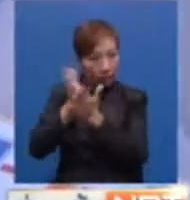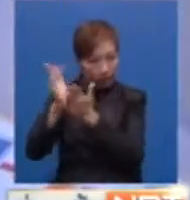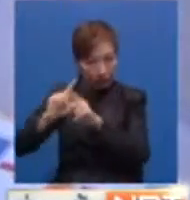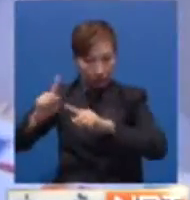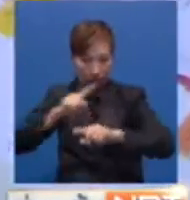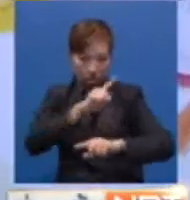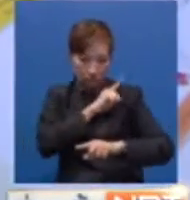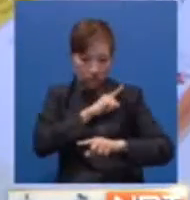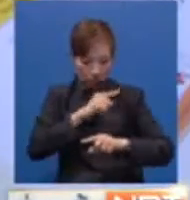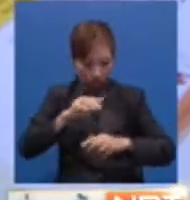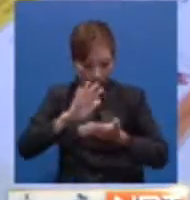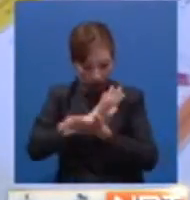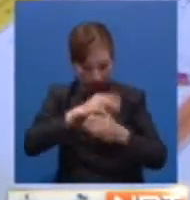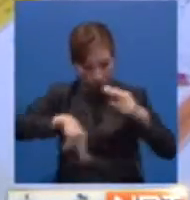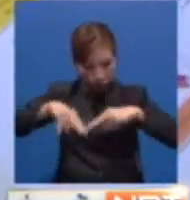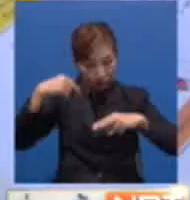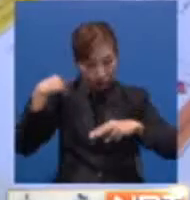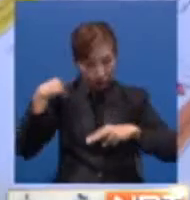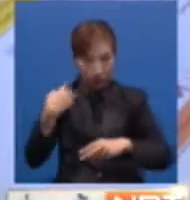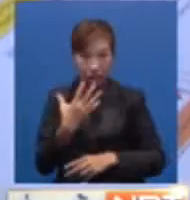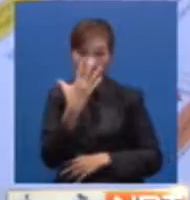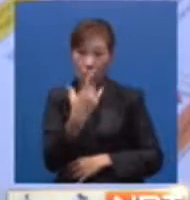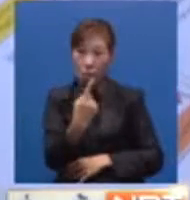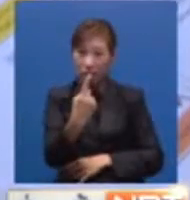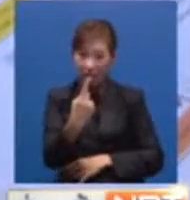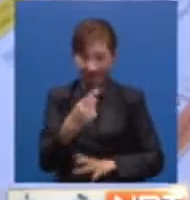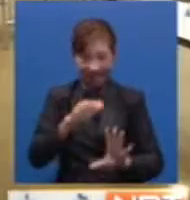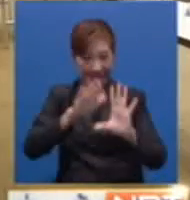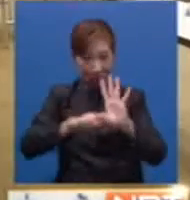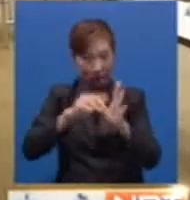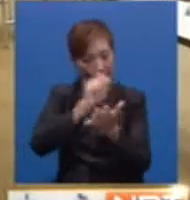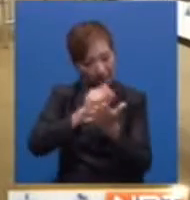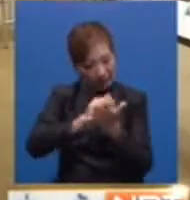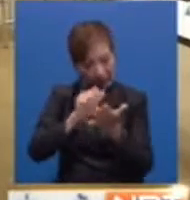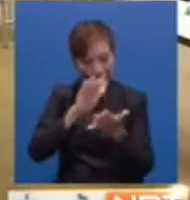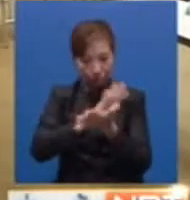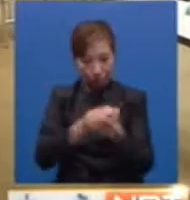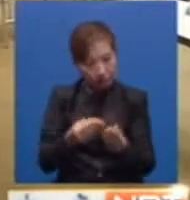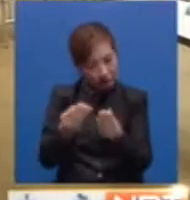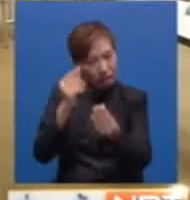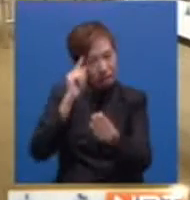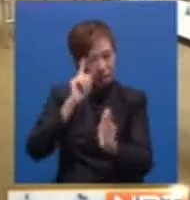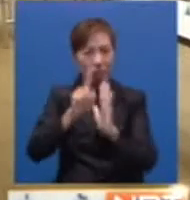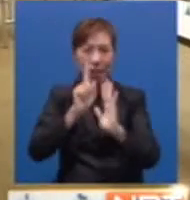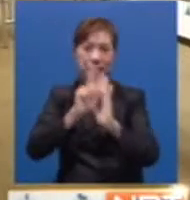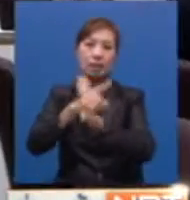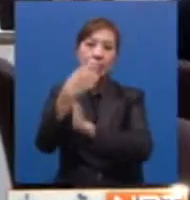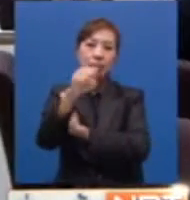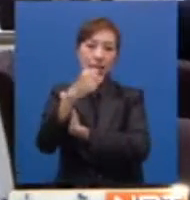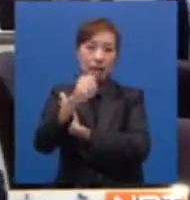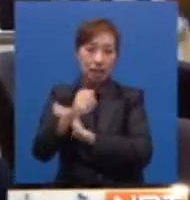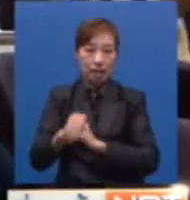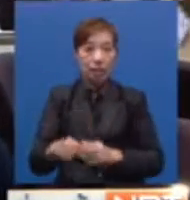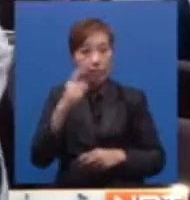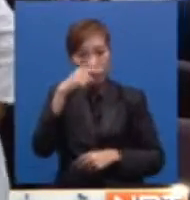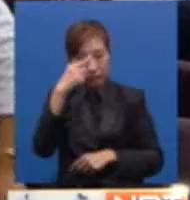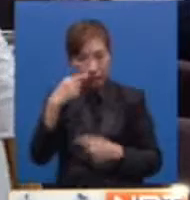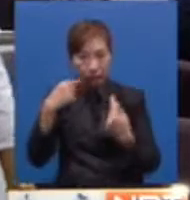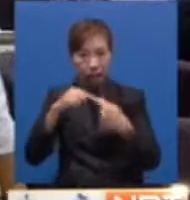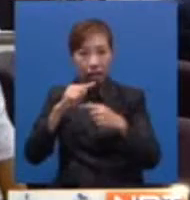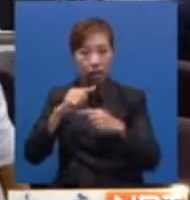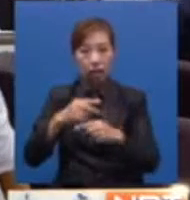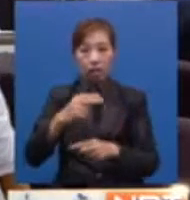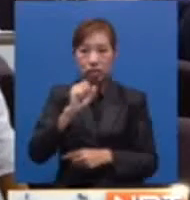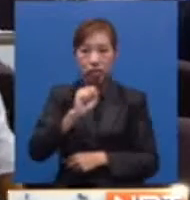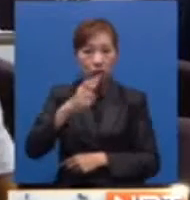อีกครั้งการสมัครต่อ 1คนไม่น่าเกิน 10นาทีสำหรับการเปิดรับรายชื่อสรรหาบุคคลมาเป็นสมาชิก